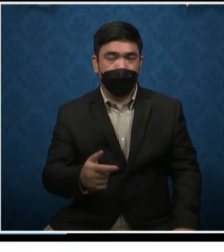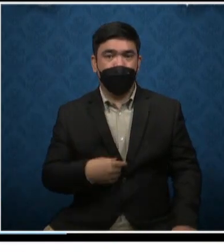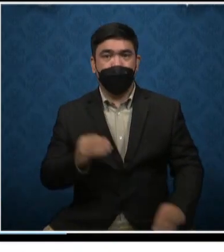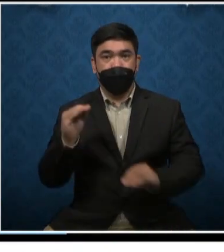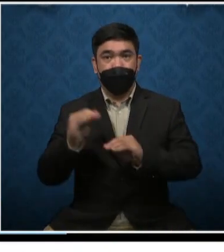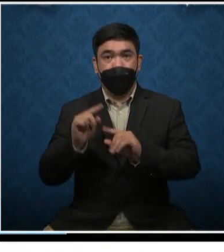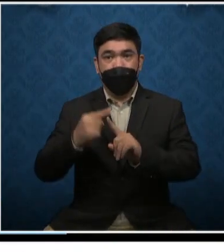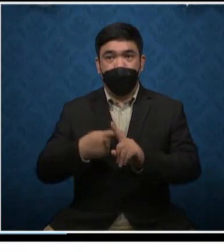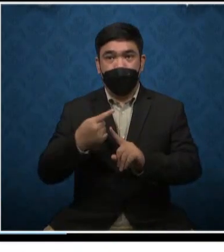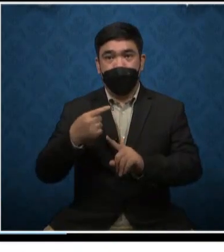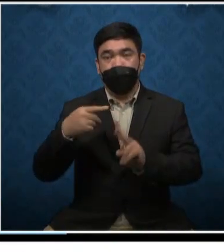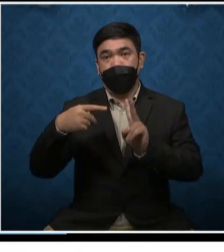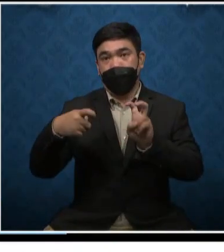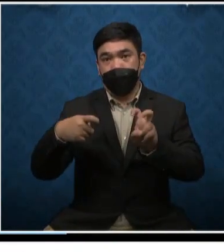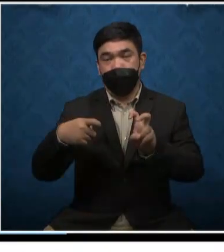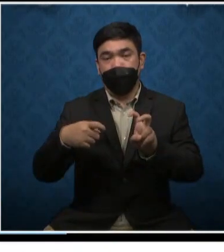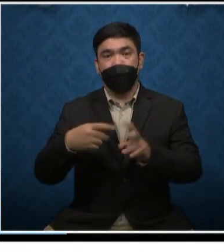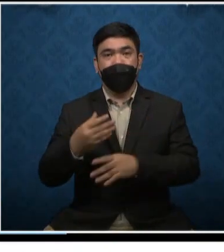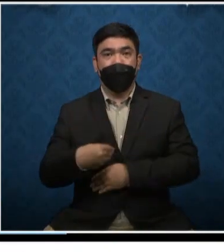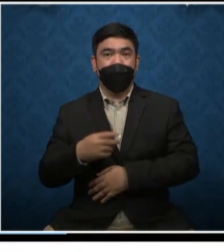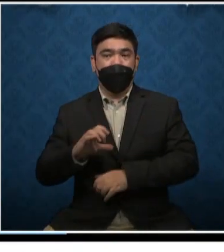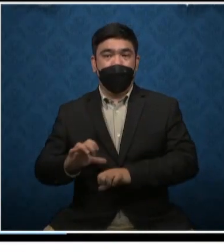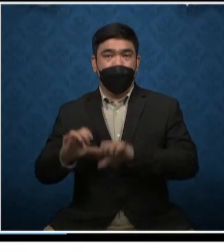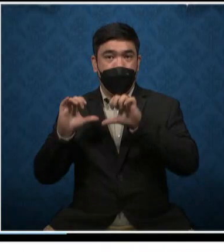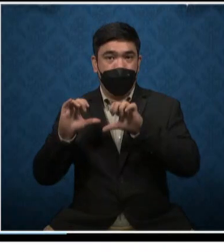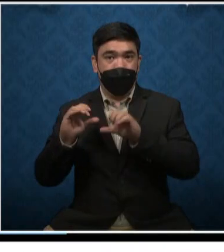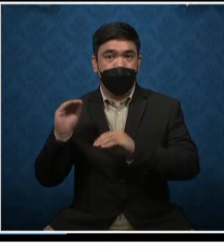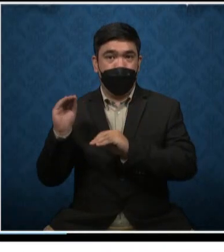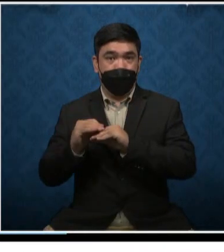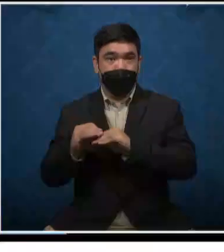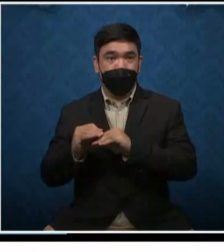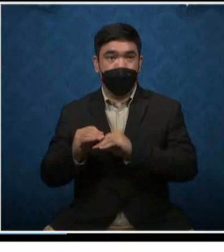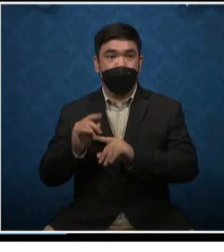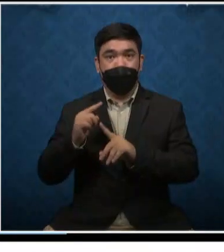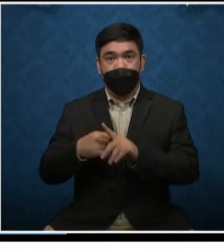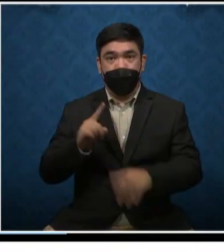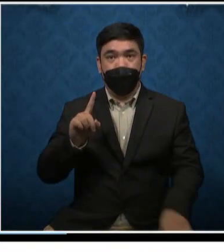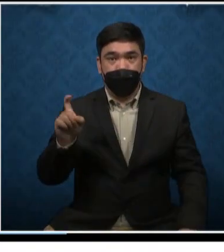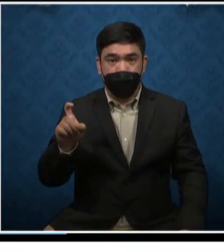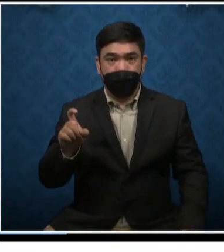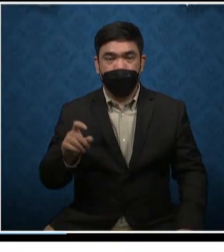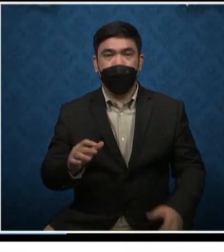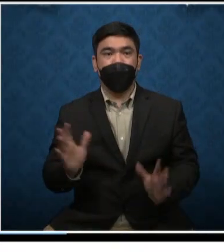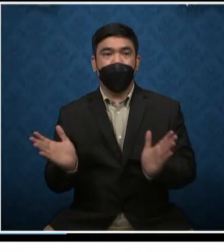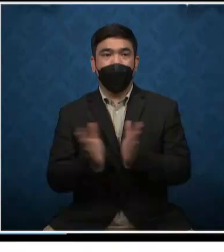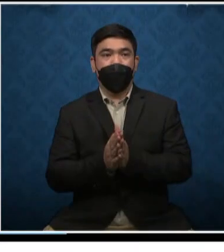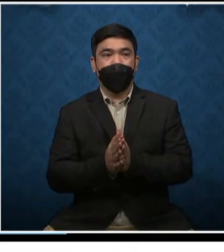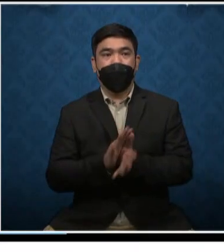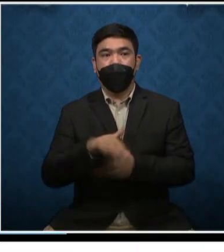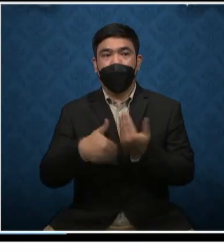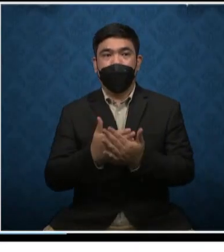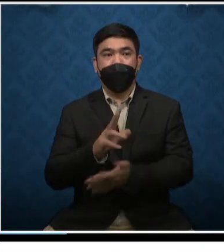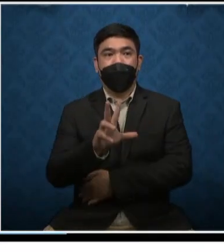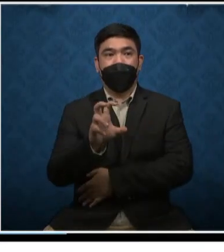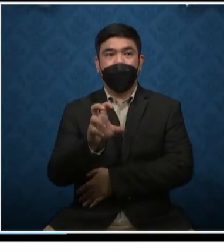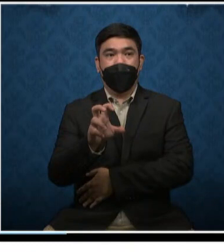นละ200บาทและรัฐจ่ายสมทบเพิ่มอีกเดือนละ100บาทรวมเป็น300บา